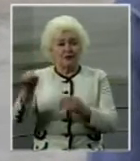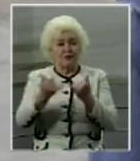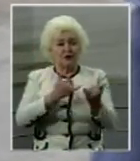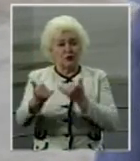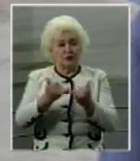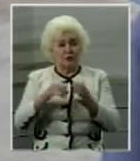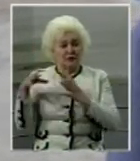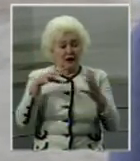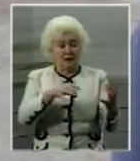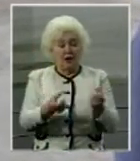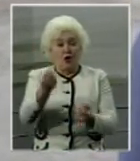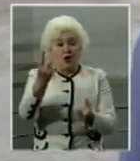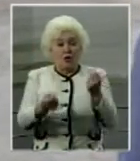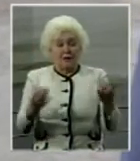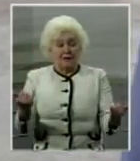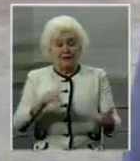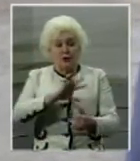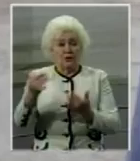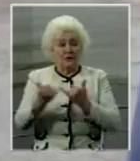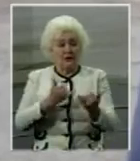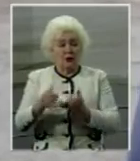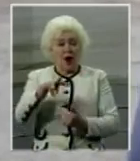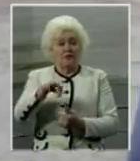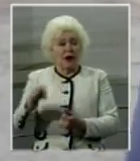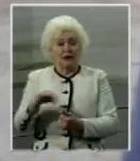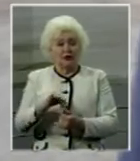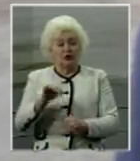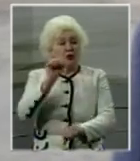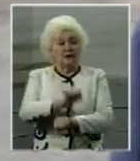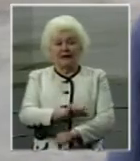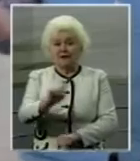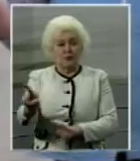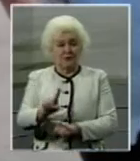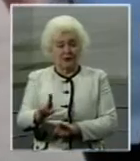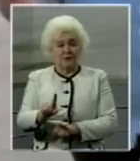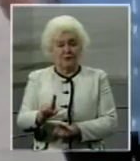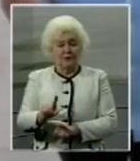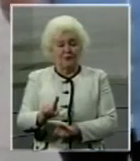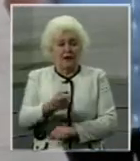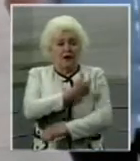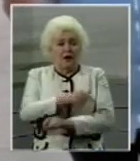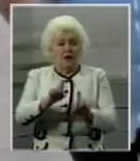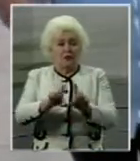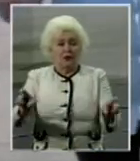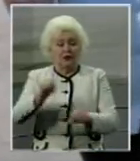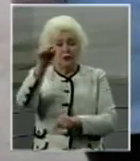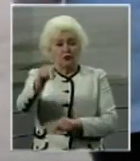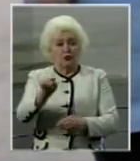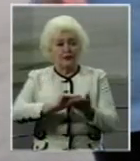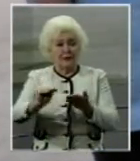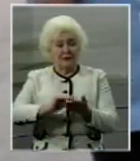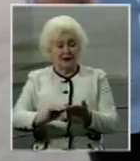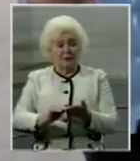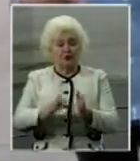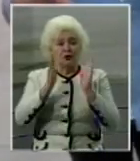автобус. А кажеться, сьогодні не жовтий, і він на Маячанському не зупинився. В поліклініку тебе запишуть